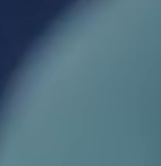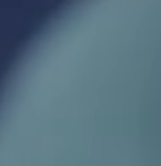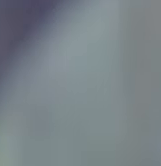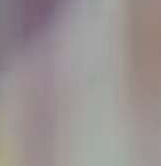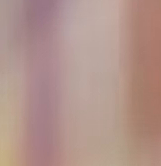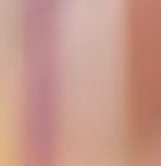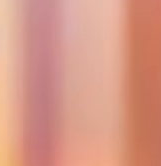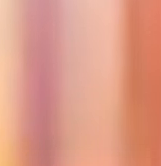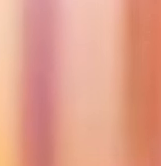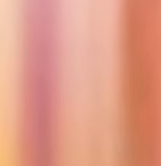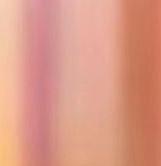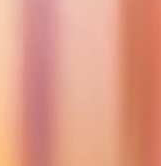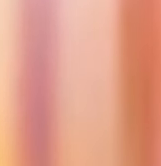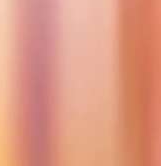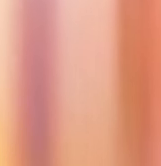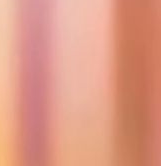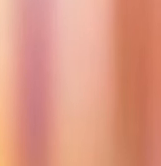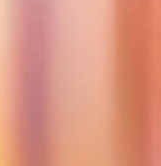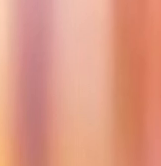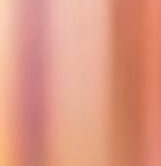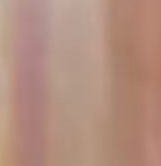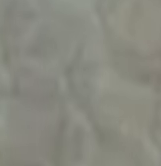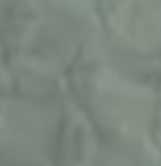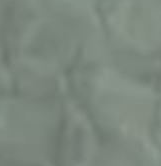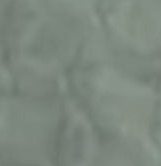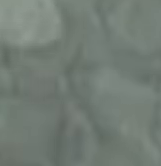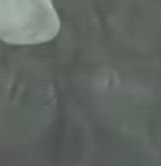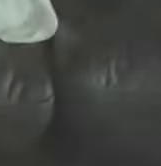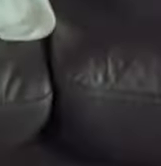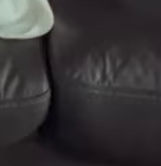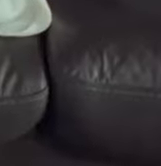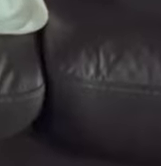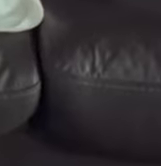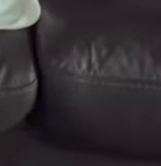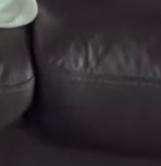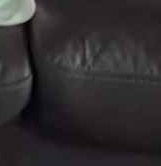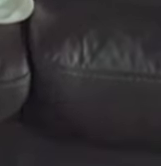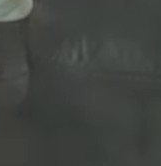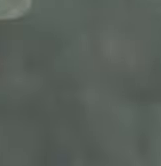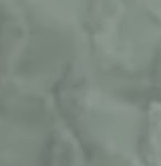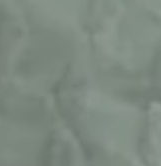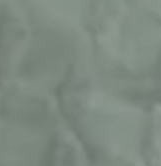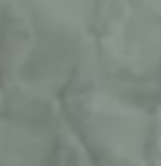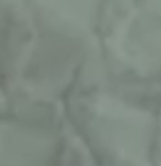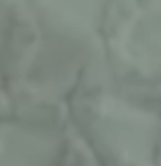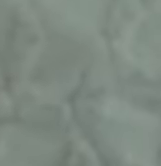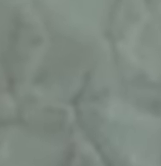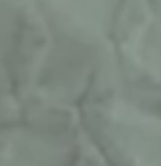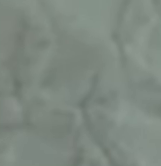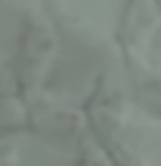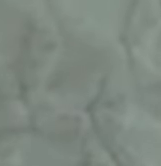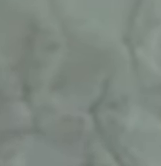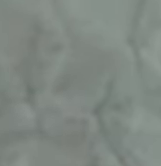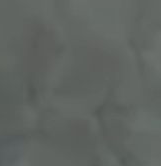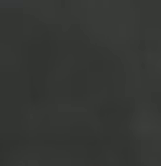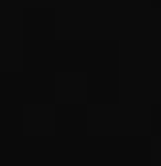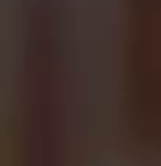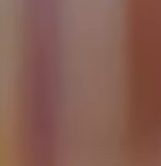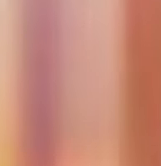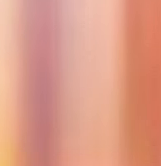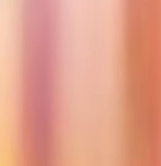Buhay ang anak ko. Hindi ako dapat tumigil na hanapin siya. Please, umuwi ka na. Please, na-miss ka na namin,